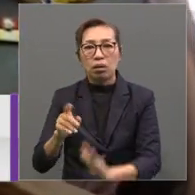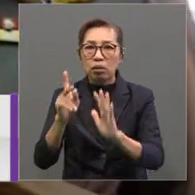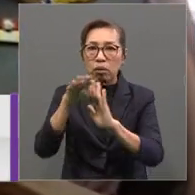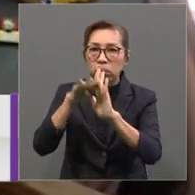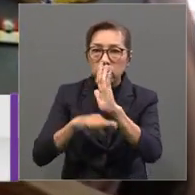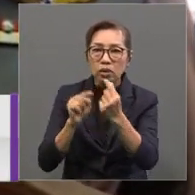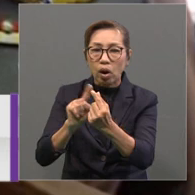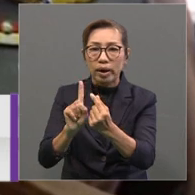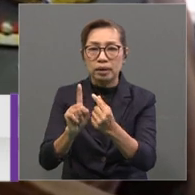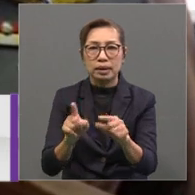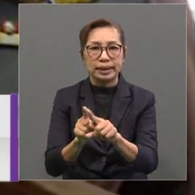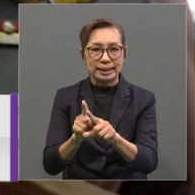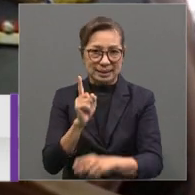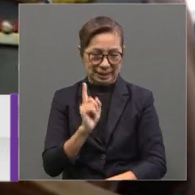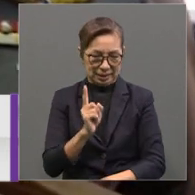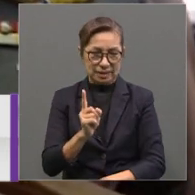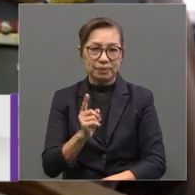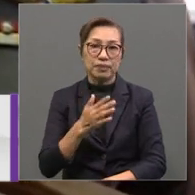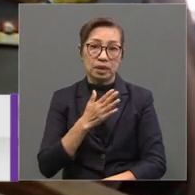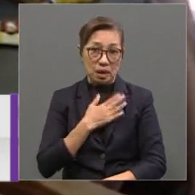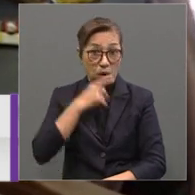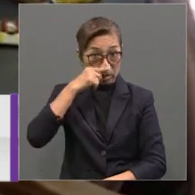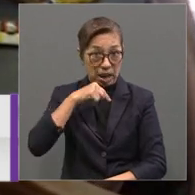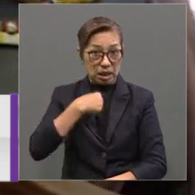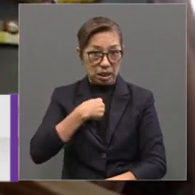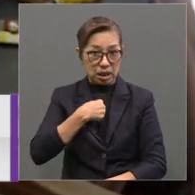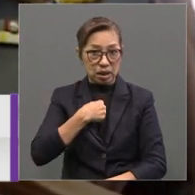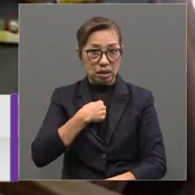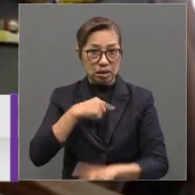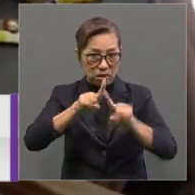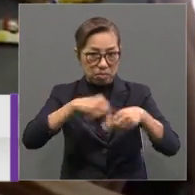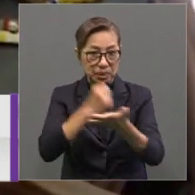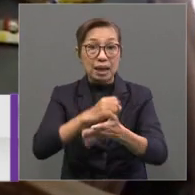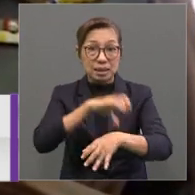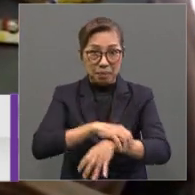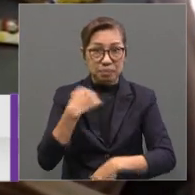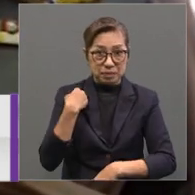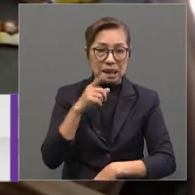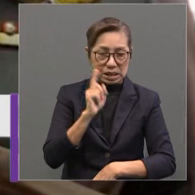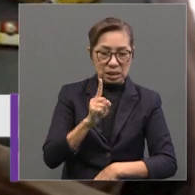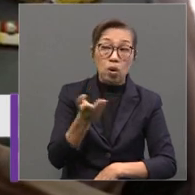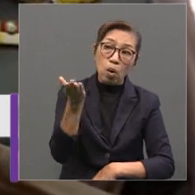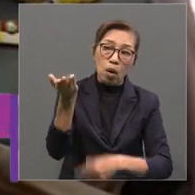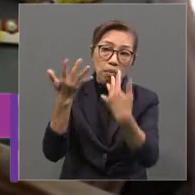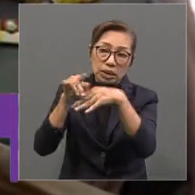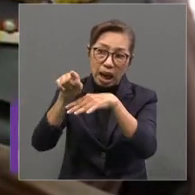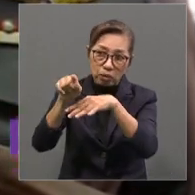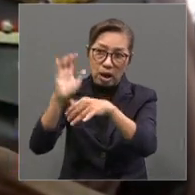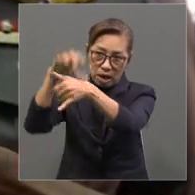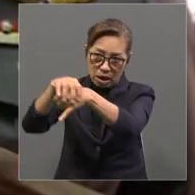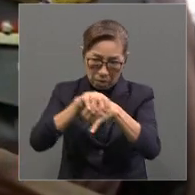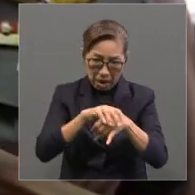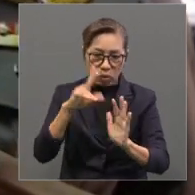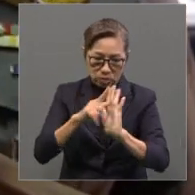าจริงๆแล้วเนี่ยเราสามารถ เรามีหมายจับใช่ไหมฮะเราก็ไปขอประสานงานเพื่อมาดำเนินคดีในเมืองไทยแต่ว่